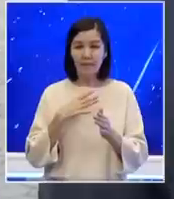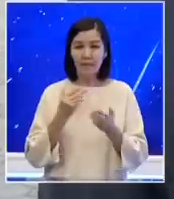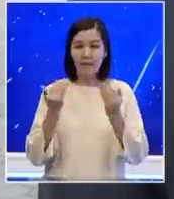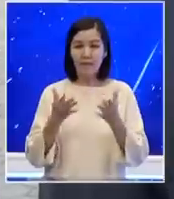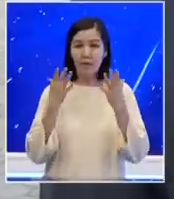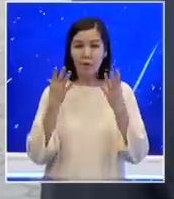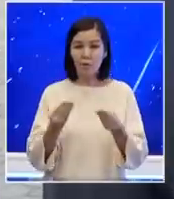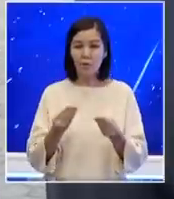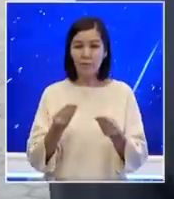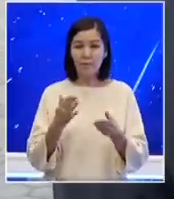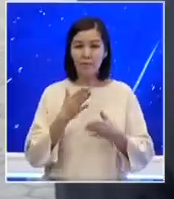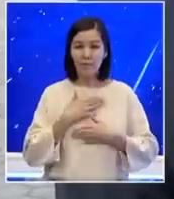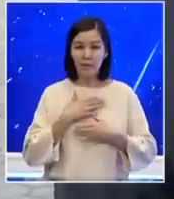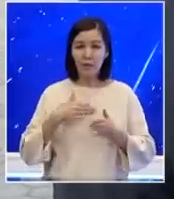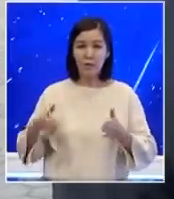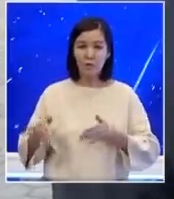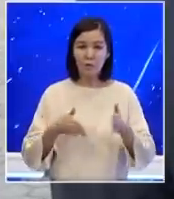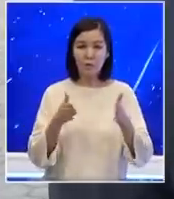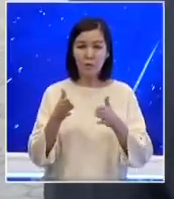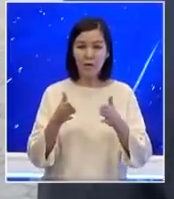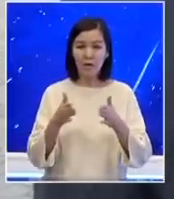қазіргі таңда бізде жол жүру бойынша